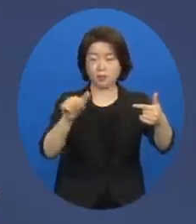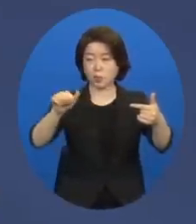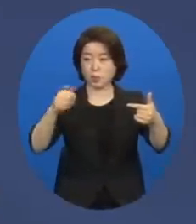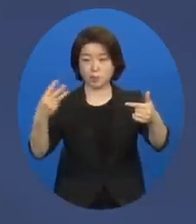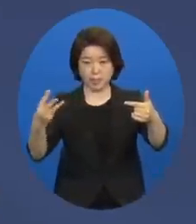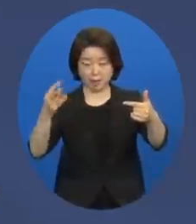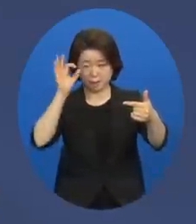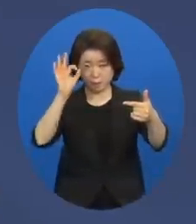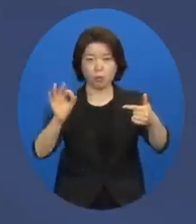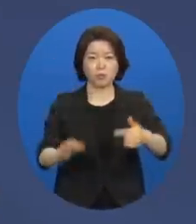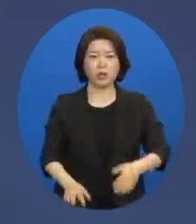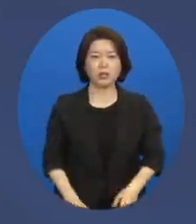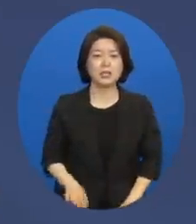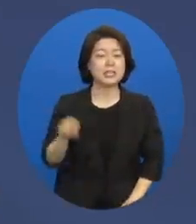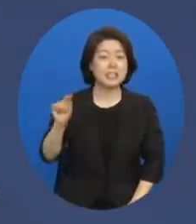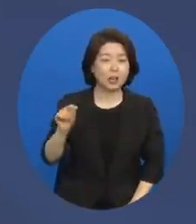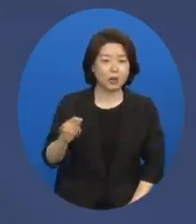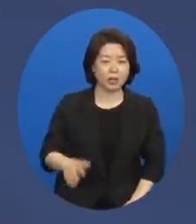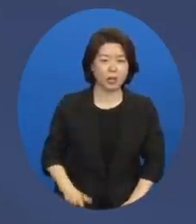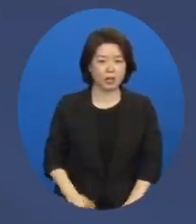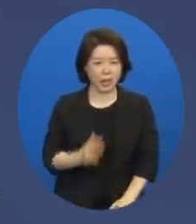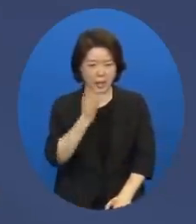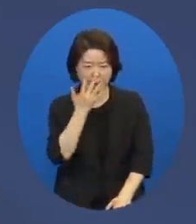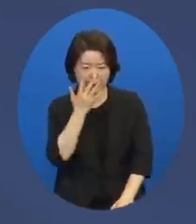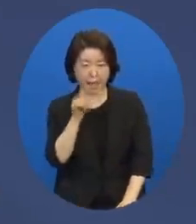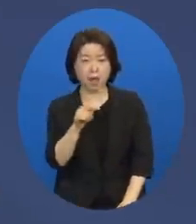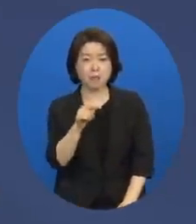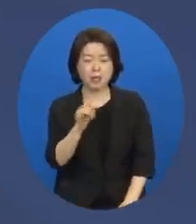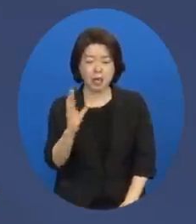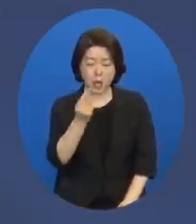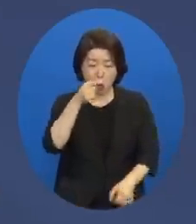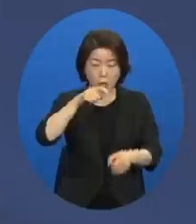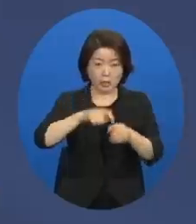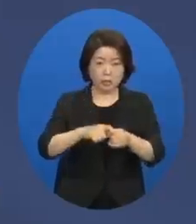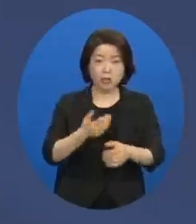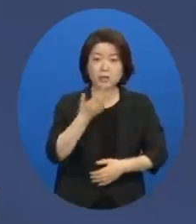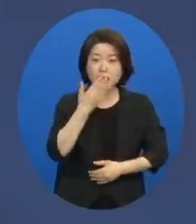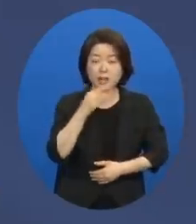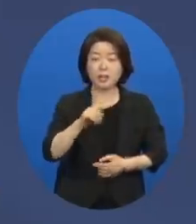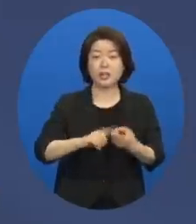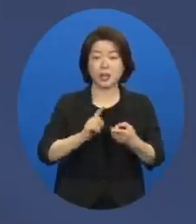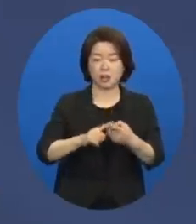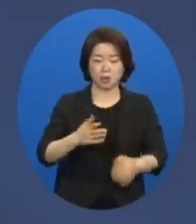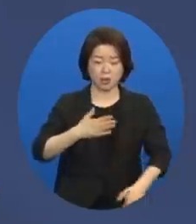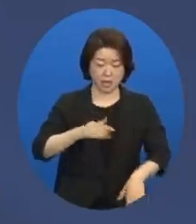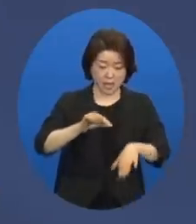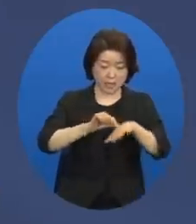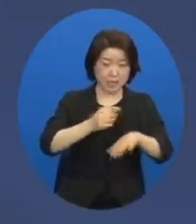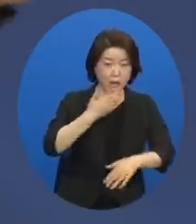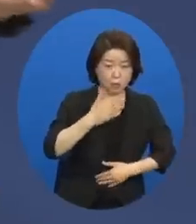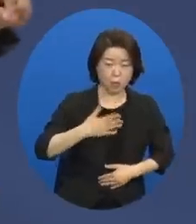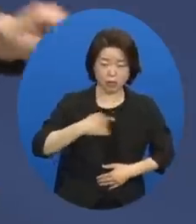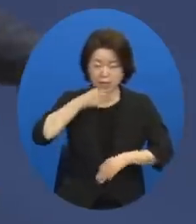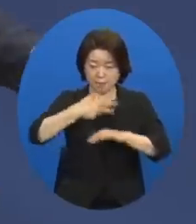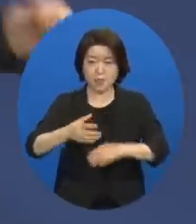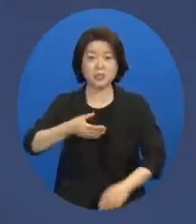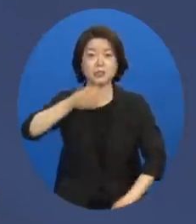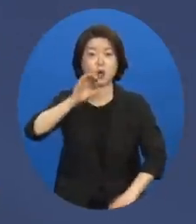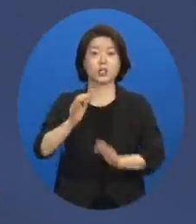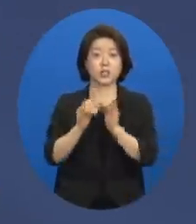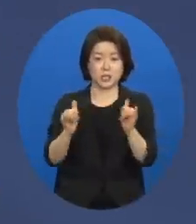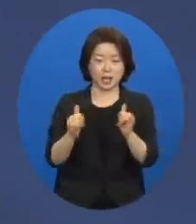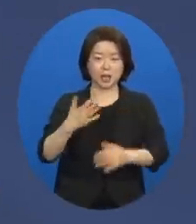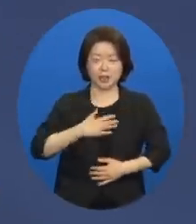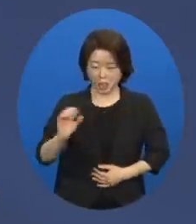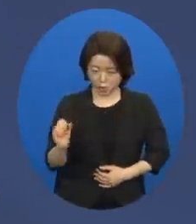53절 이하에 보면 거기에 난해하게 들리는 성찬에 관한 얘기를 해주세요. 내 살을 먹고 내 피를 마시는 자는